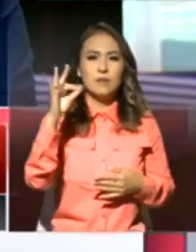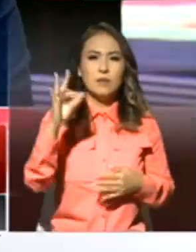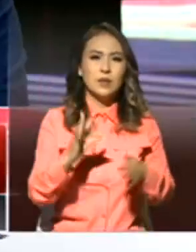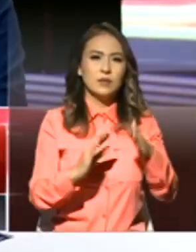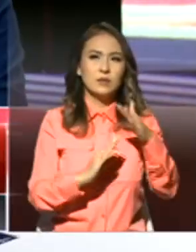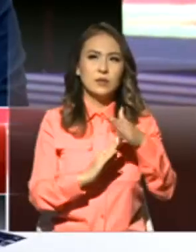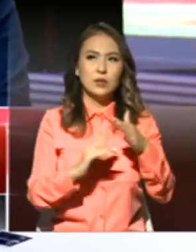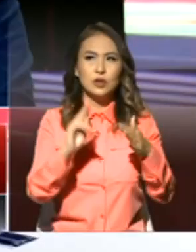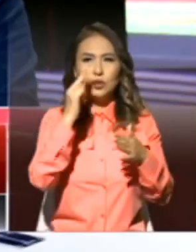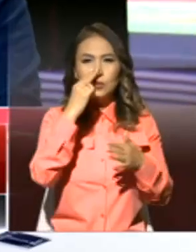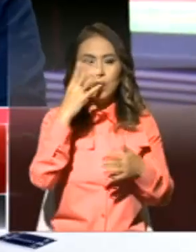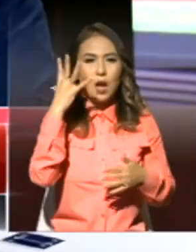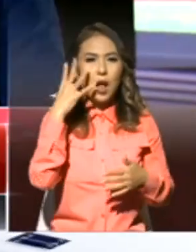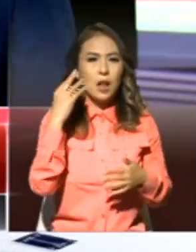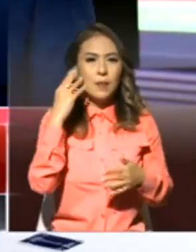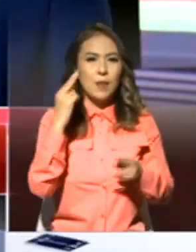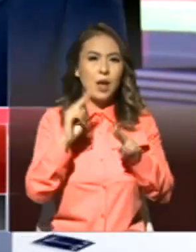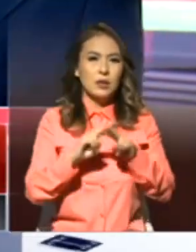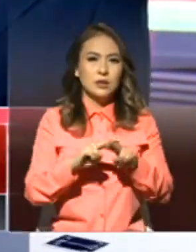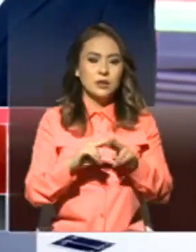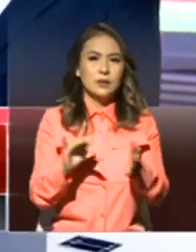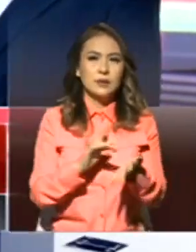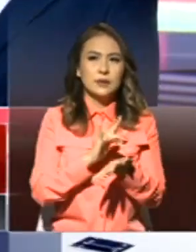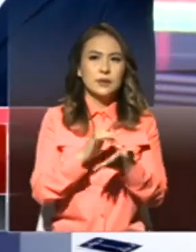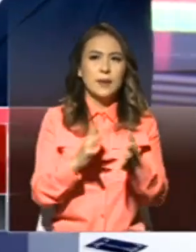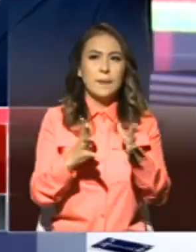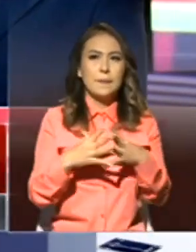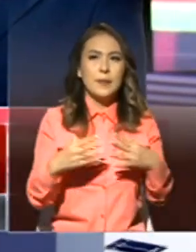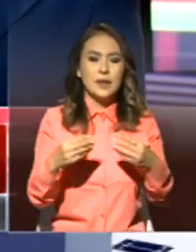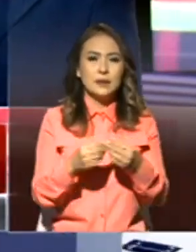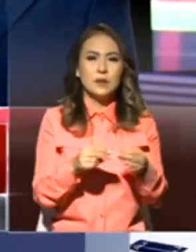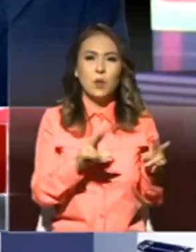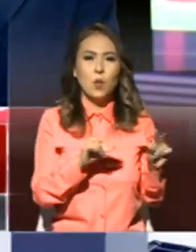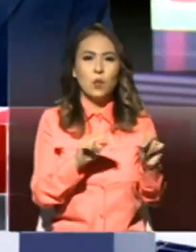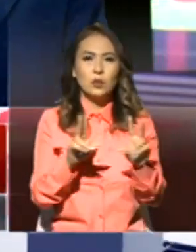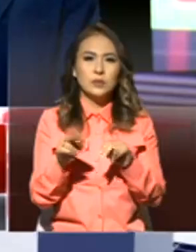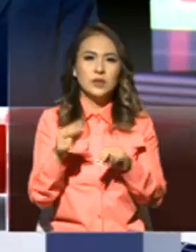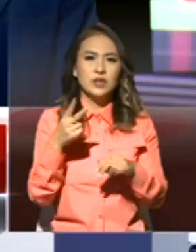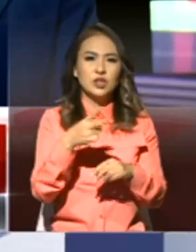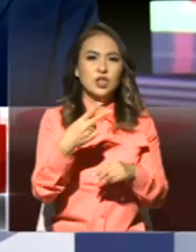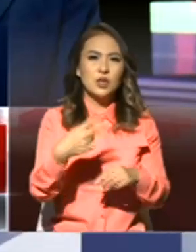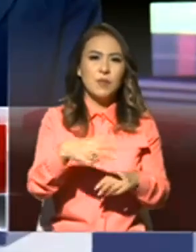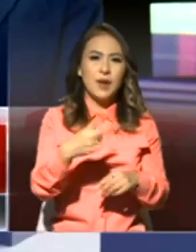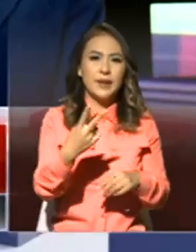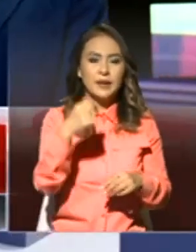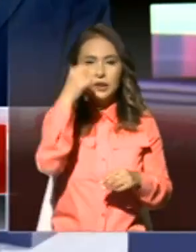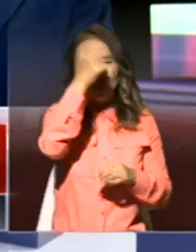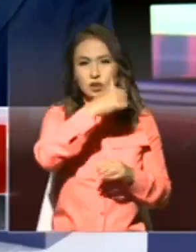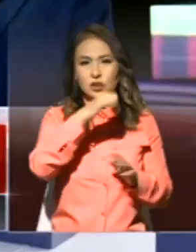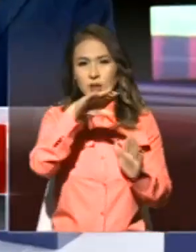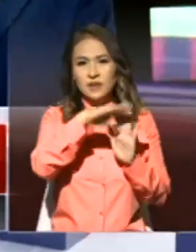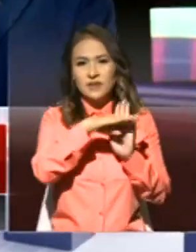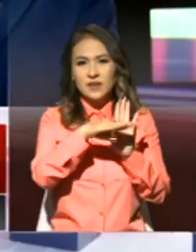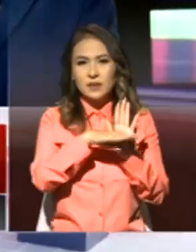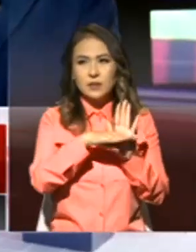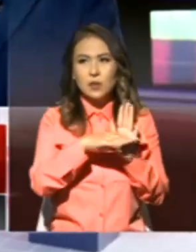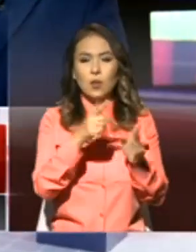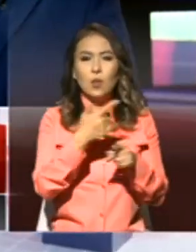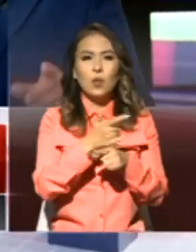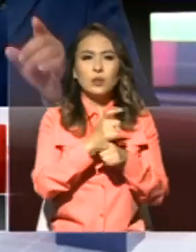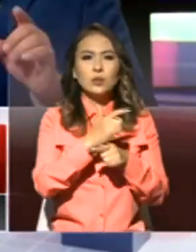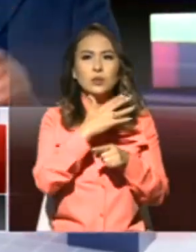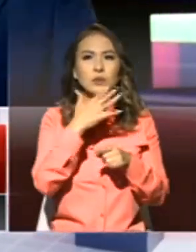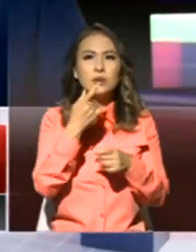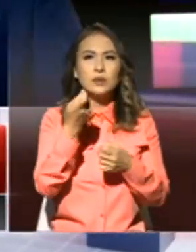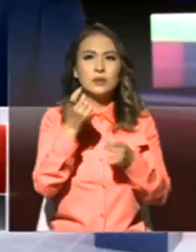болады. Шымкент, Алматы, Астана қалаларында бақытты отбасы бағдарламасы бойынша 2022 негізгі тізімге өткен азаматтардың саны өте көп. Сіз